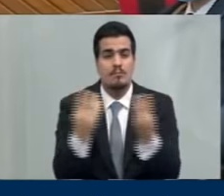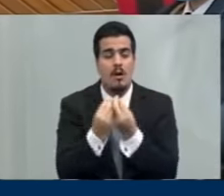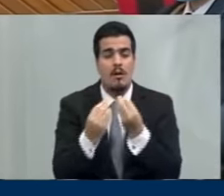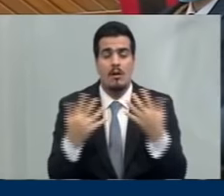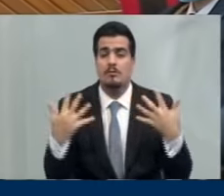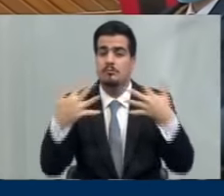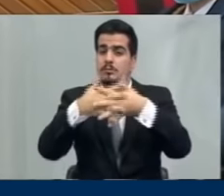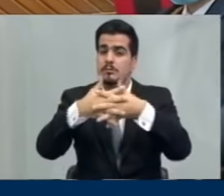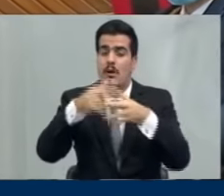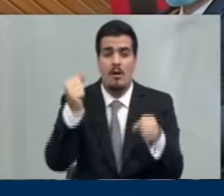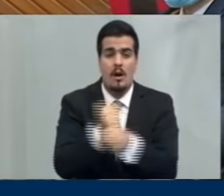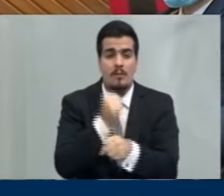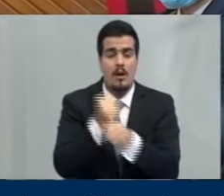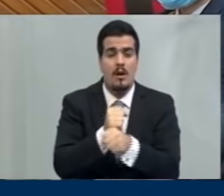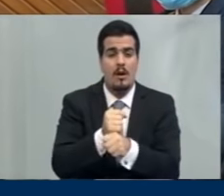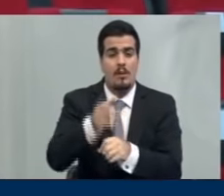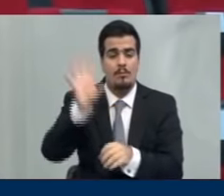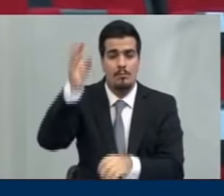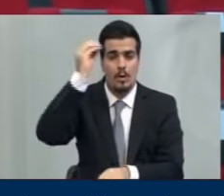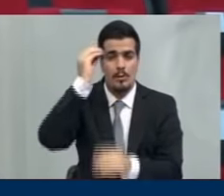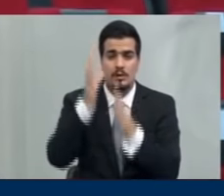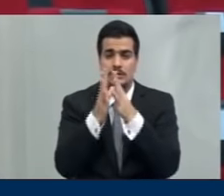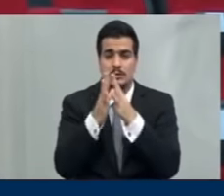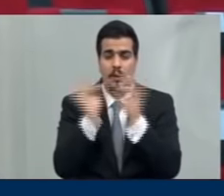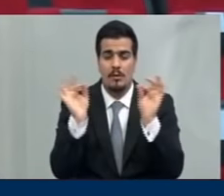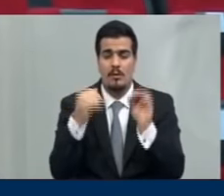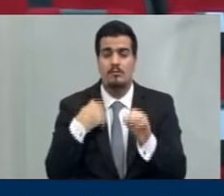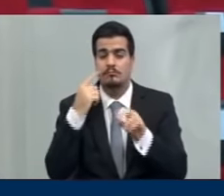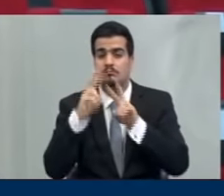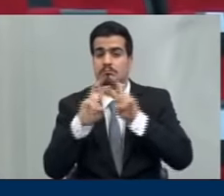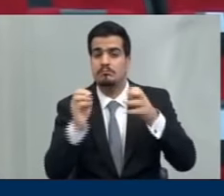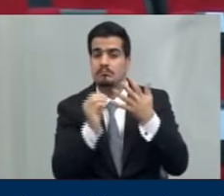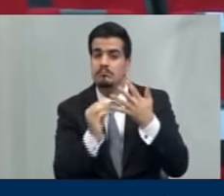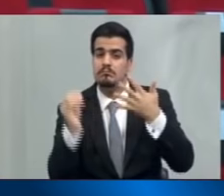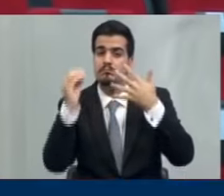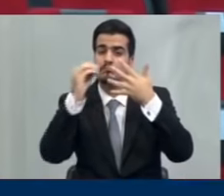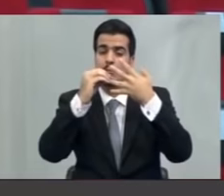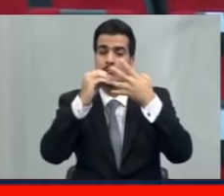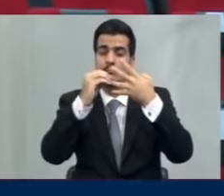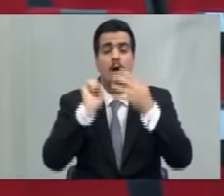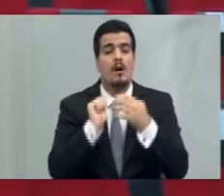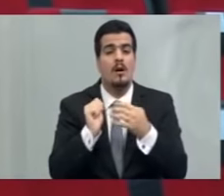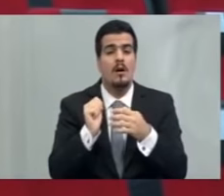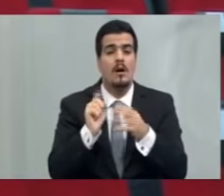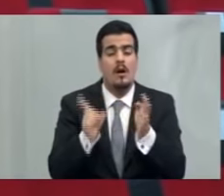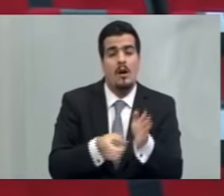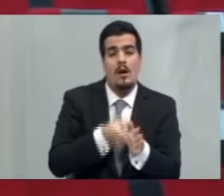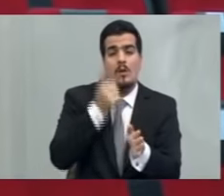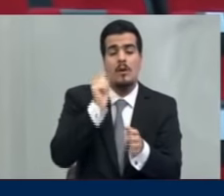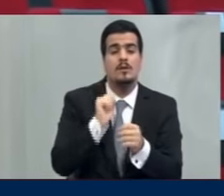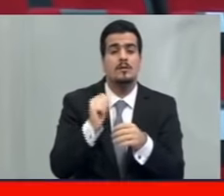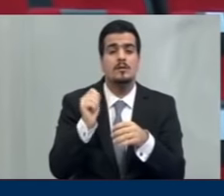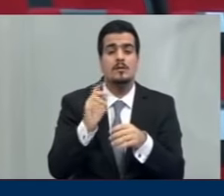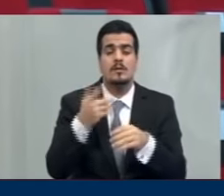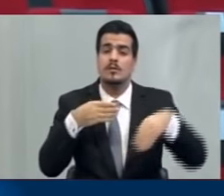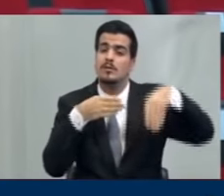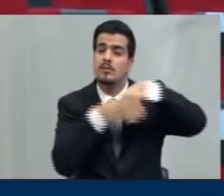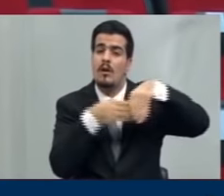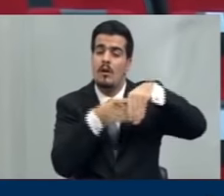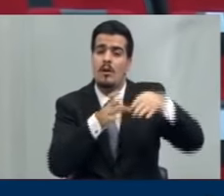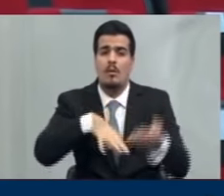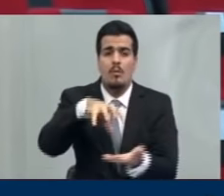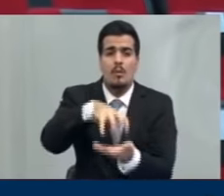في الاستدلال على المعلومات. بعد أن انتقلنا من المرحلة الأولى على المستوى الداخلي